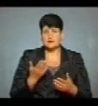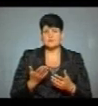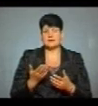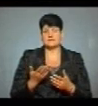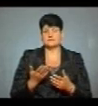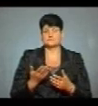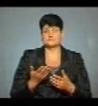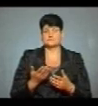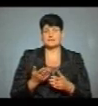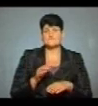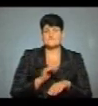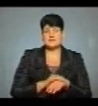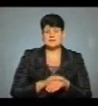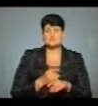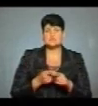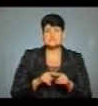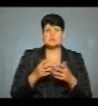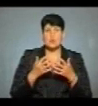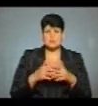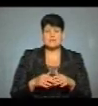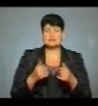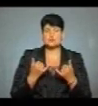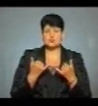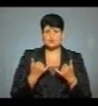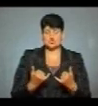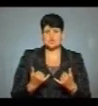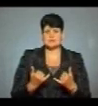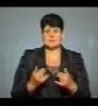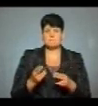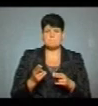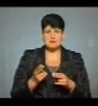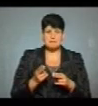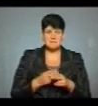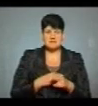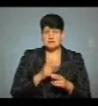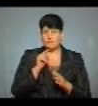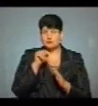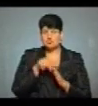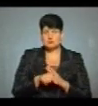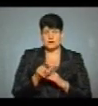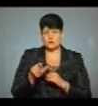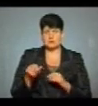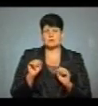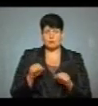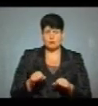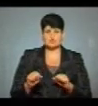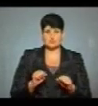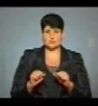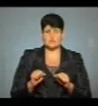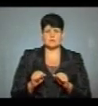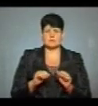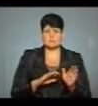термінологія, фактично це обладнання сучасне, яке без втручання людини може керувати після